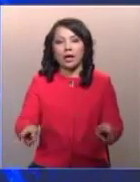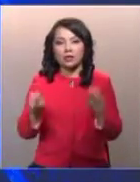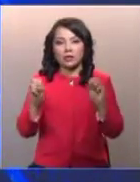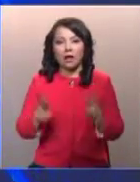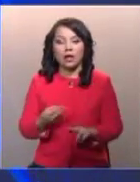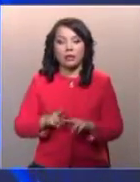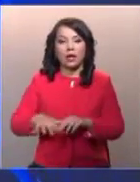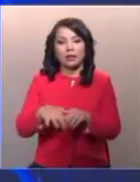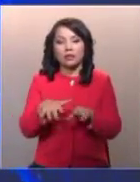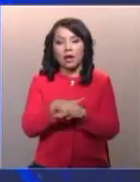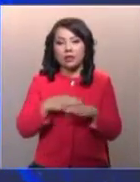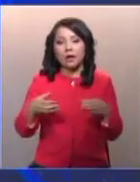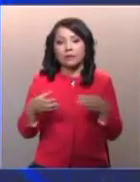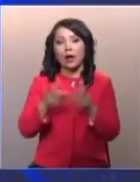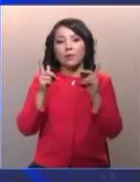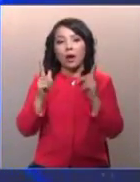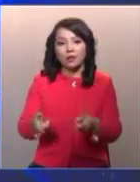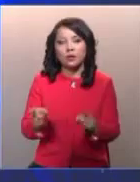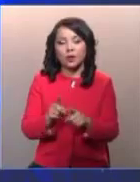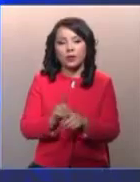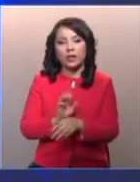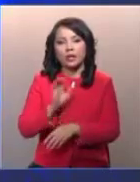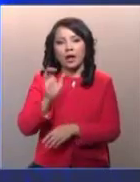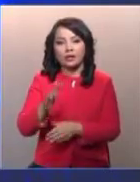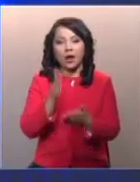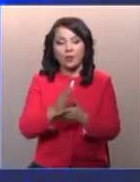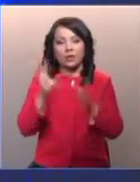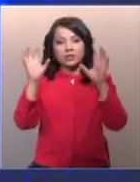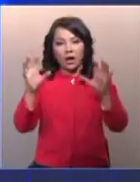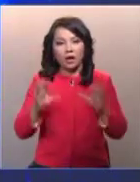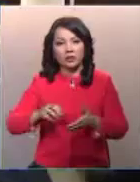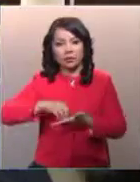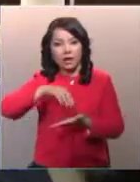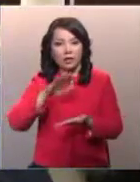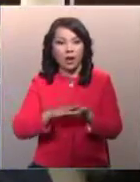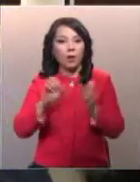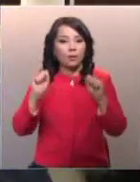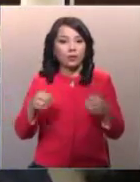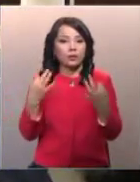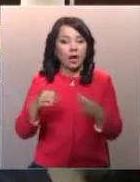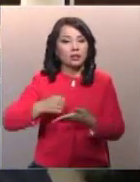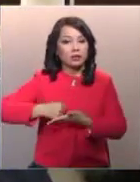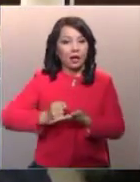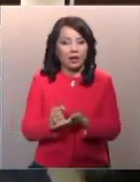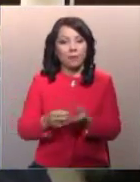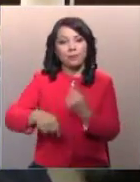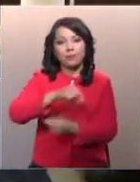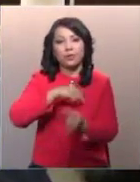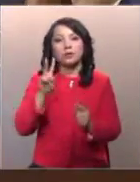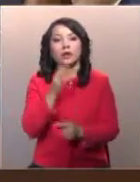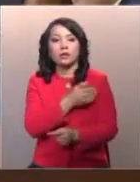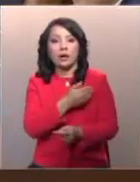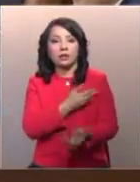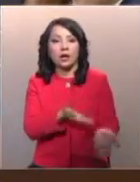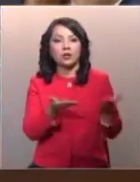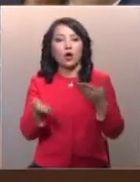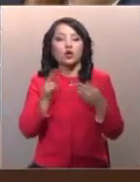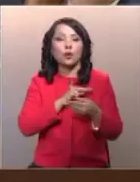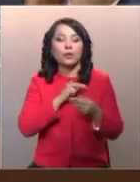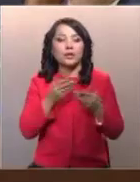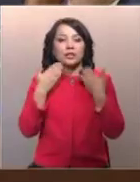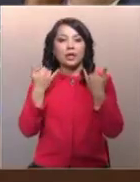мақұлдап, жоба елбасының қарауына жол тартты. Заң күшіне енсе, әсіресе жаңадан іс ашып бизнеске бет бұрғандардың жұмысы